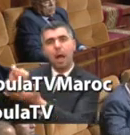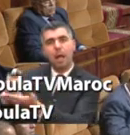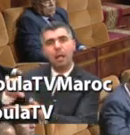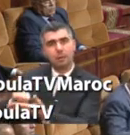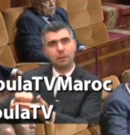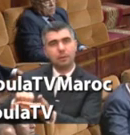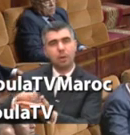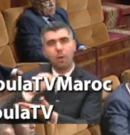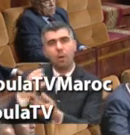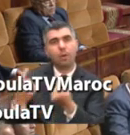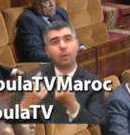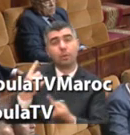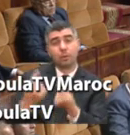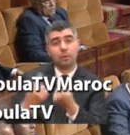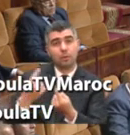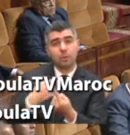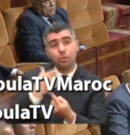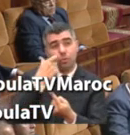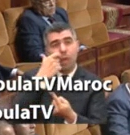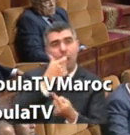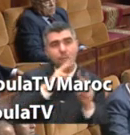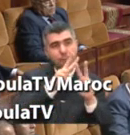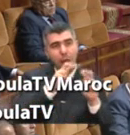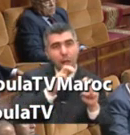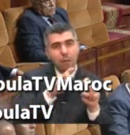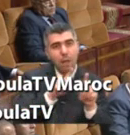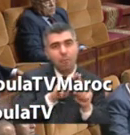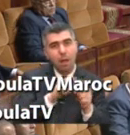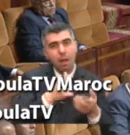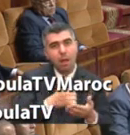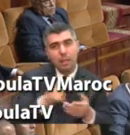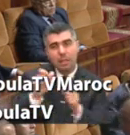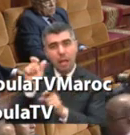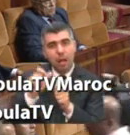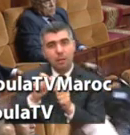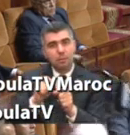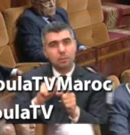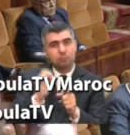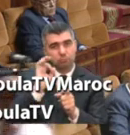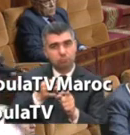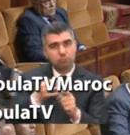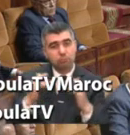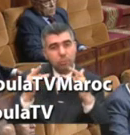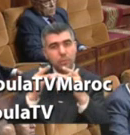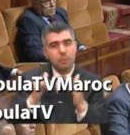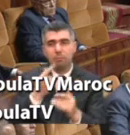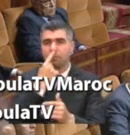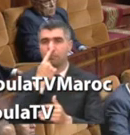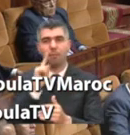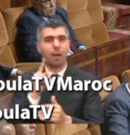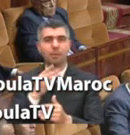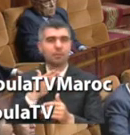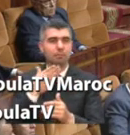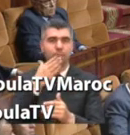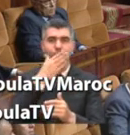تفتقد لادنى شروط الكرامه ديال المواطن ديال المسن، وبالتالي هما كيرفضوا باش يمشيوا لهاد الديور